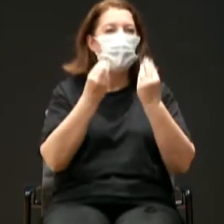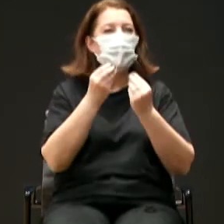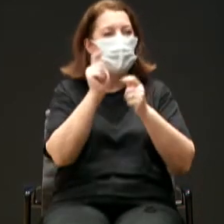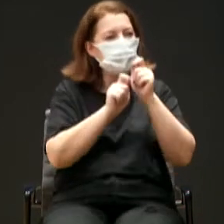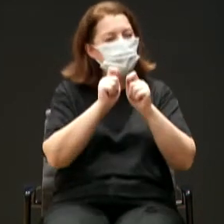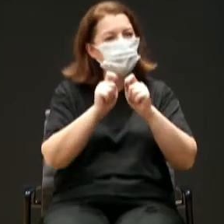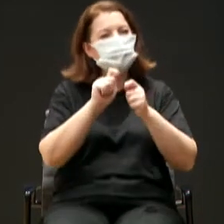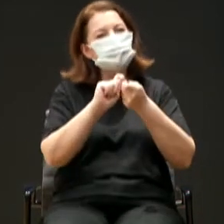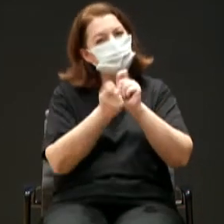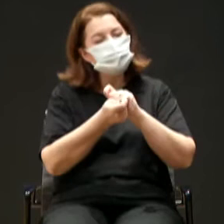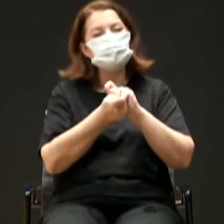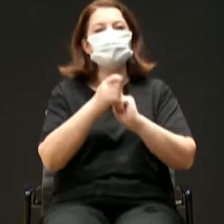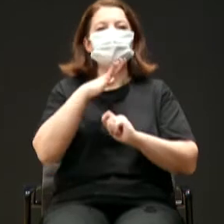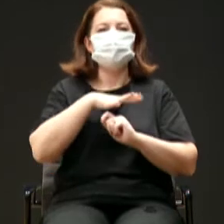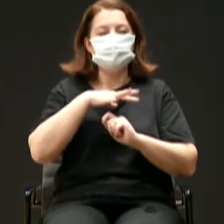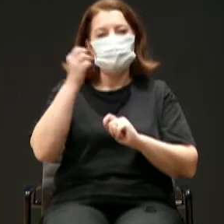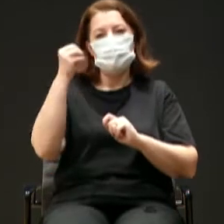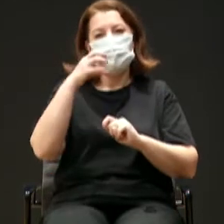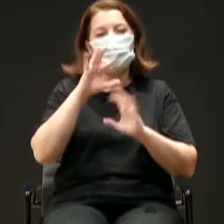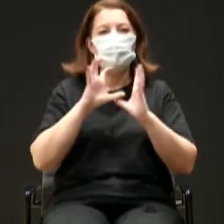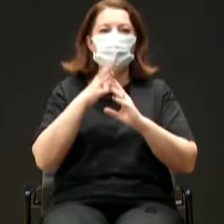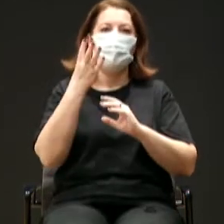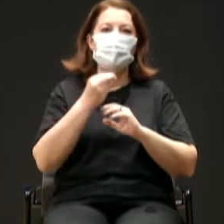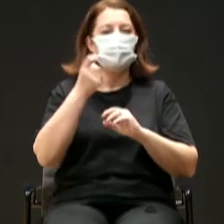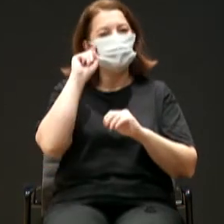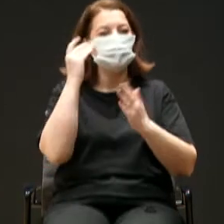hale getirilmesini AK Parti grubu olarak öneriyoruz.